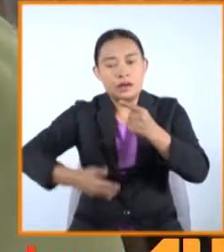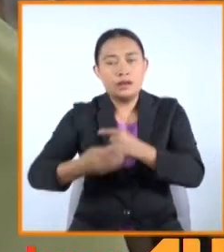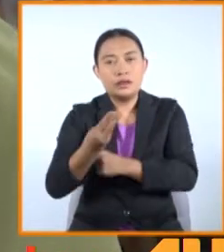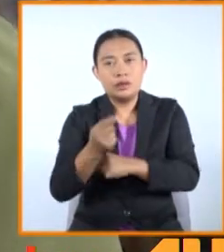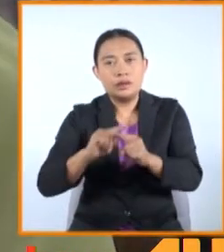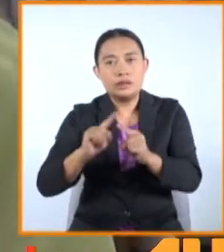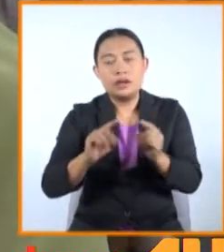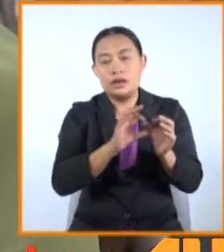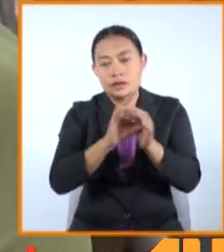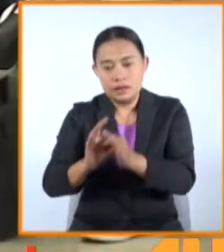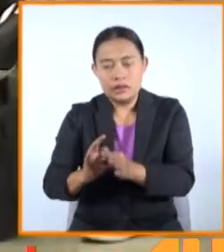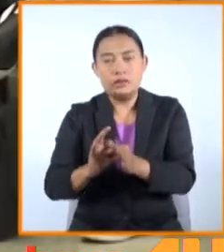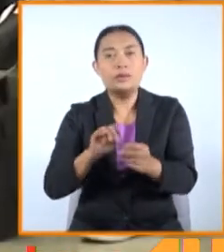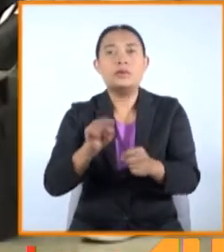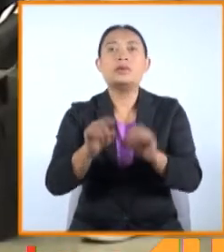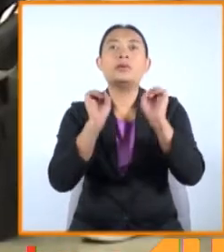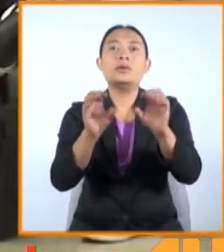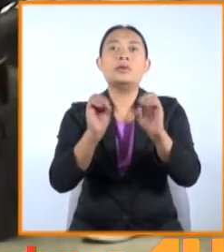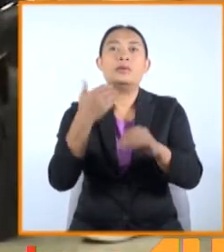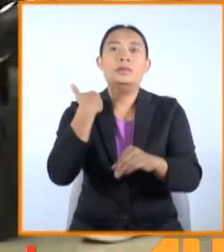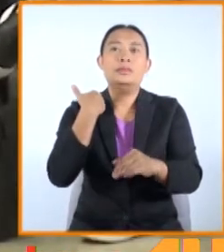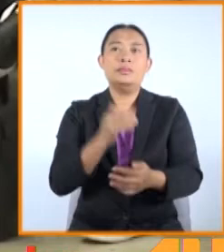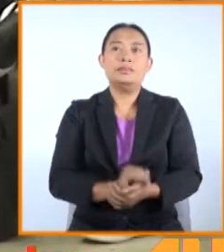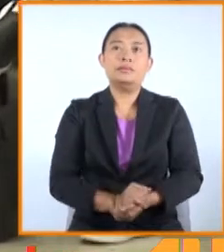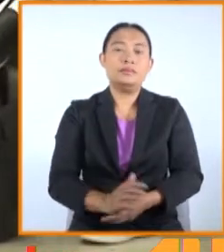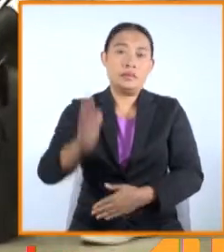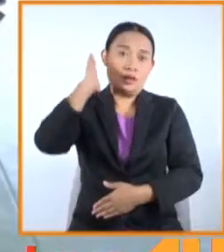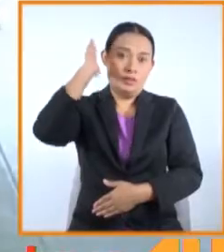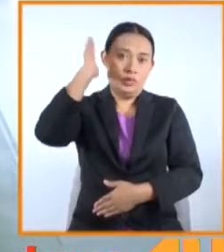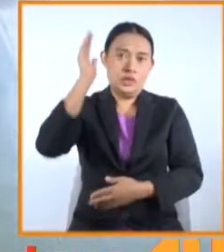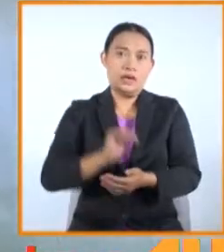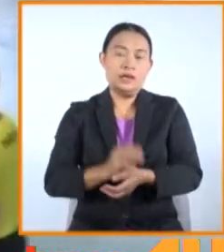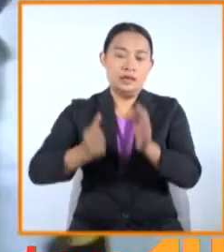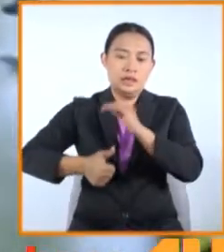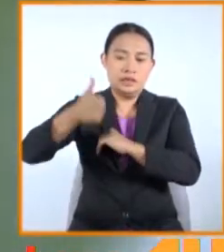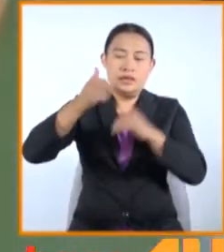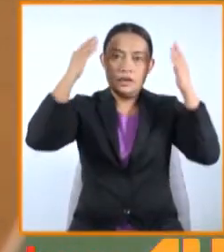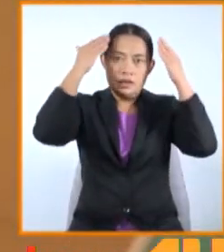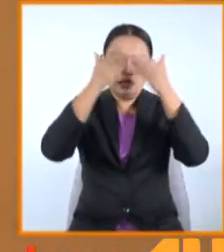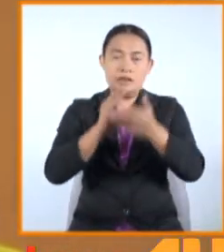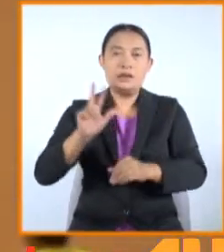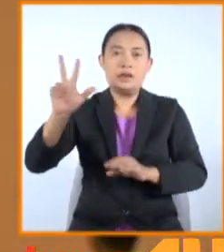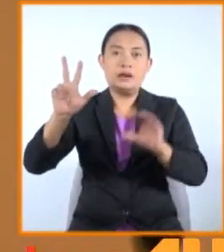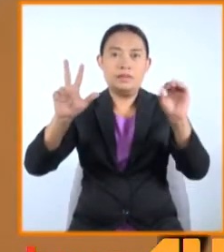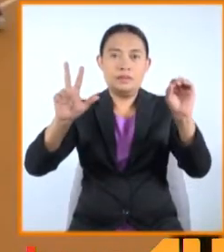ก็บูรณาการให้เขาตรงนี้ด้วยค่ะ ส่วนในประเภททีมชายเอาชนะอินโดนีเซียไป3-0